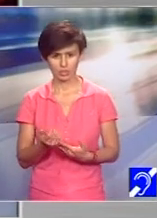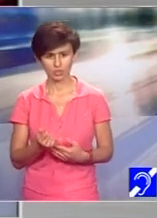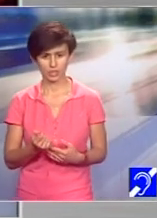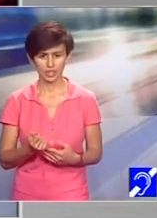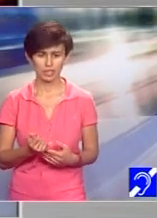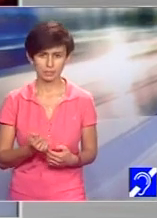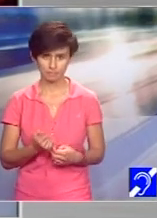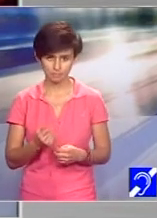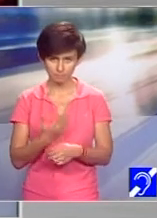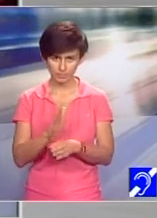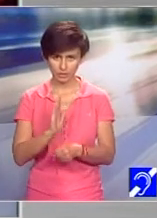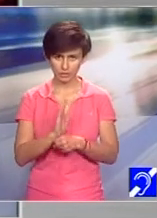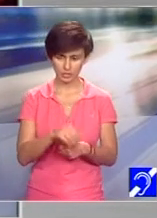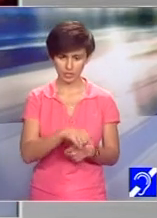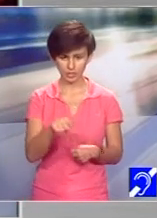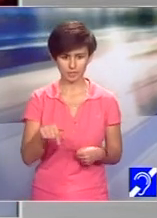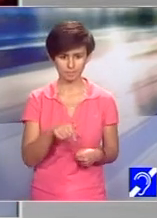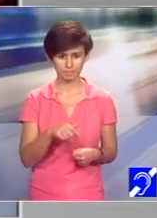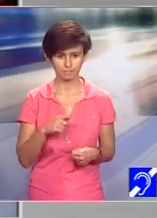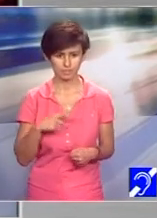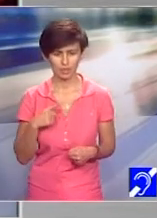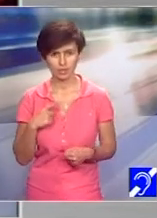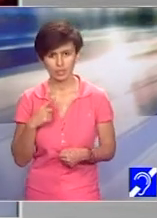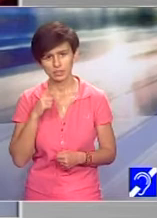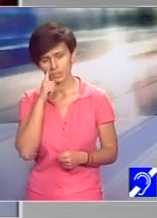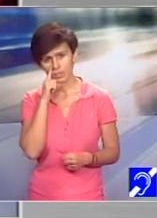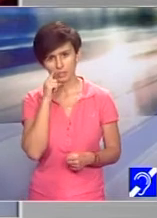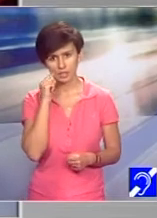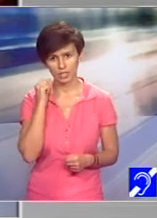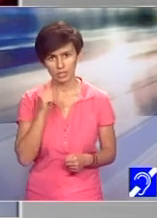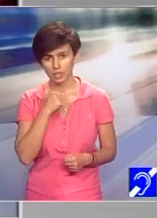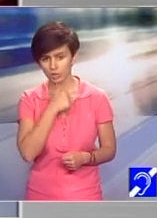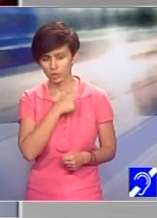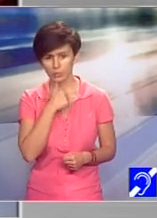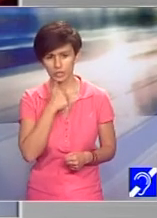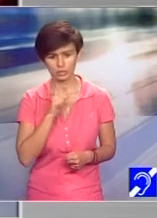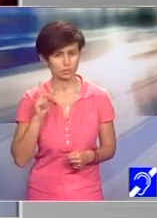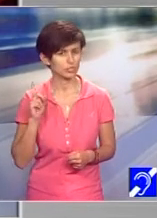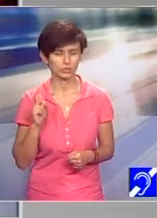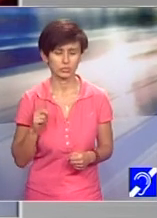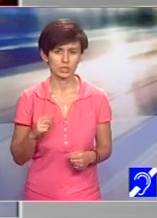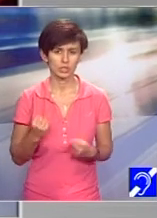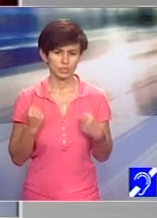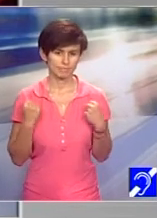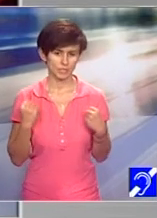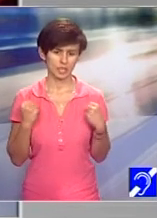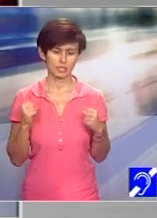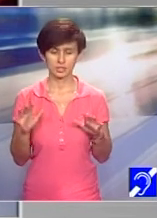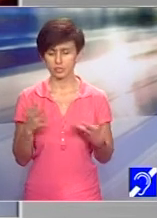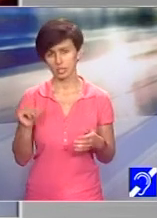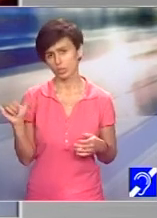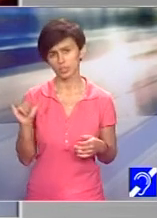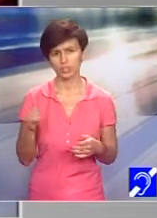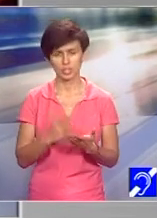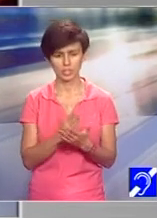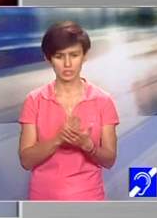și bărbați, deci nu contează sexul, să vă zic așa. Nu oricine rezistă în serviciul de ambulanță să lucreze. Am